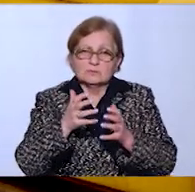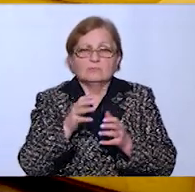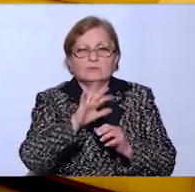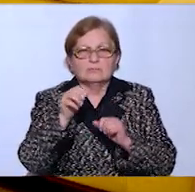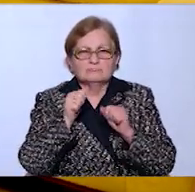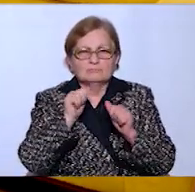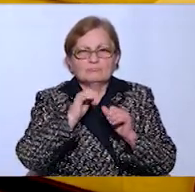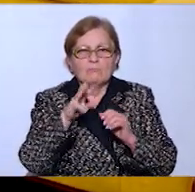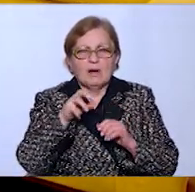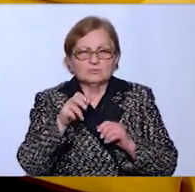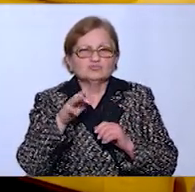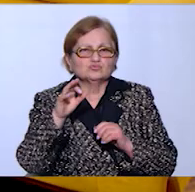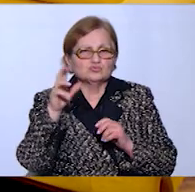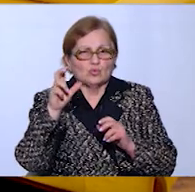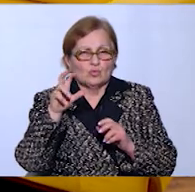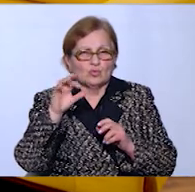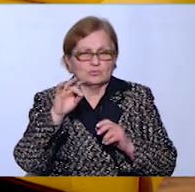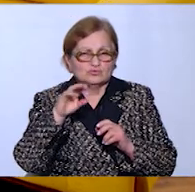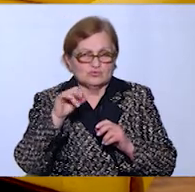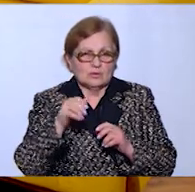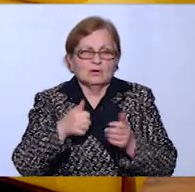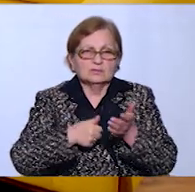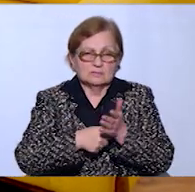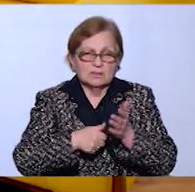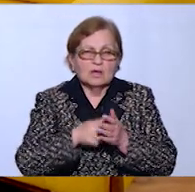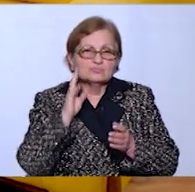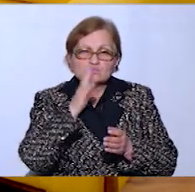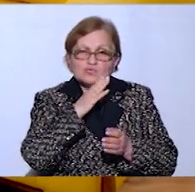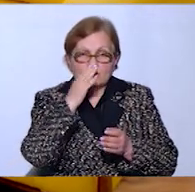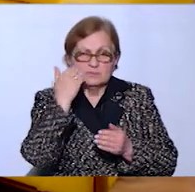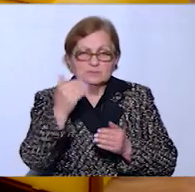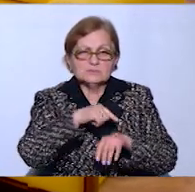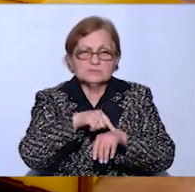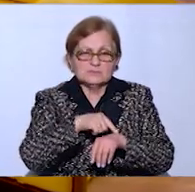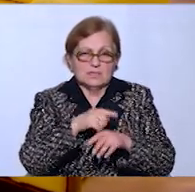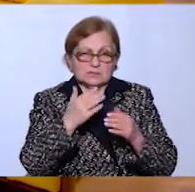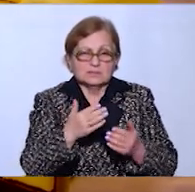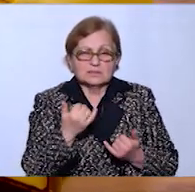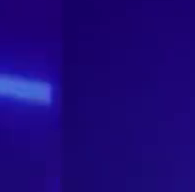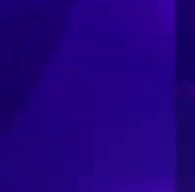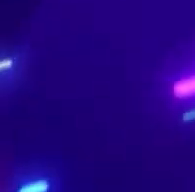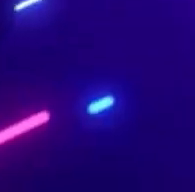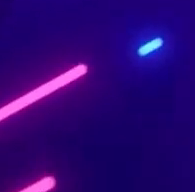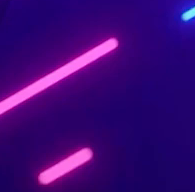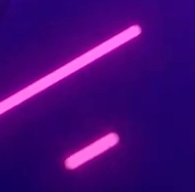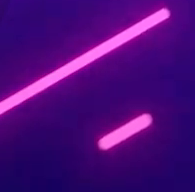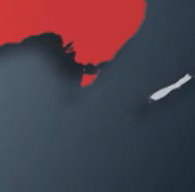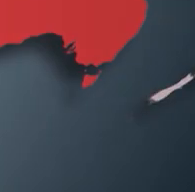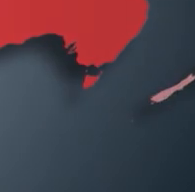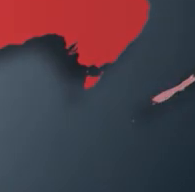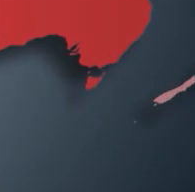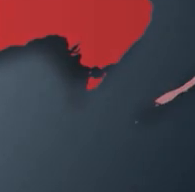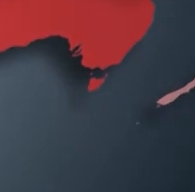ორგანიზაცია მაკ ჯორჯია წარმოგიდგენთ გადაცემას მშობლის საათი. მე მაკა ცინცაძე ვარ, რამდენიმე წამში თქვენ ნახავთ.